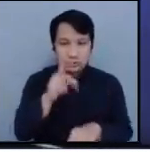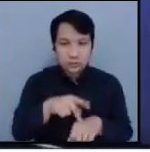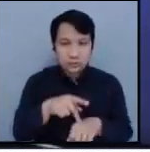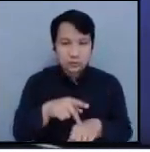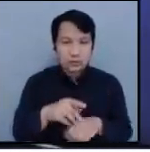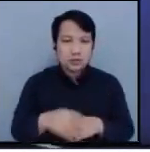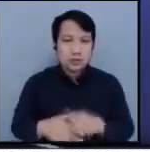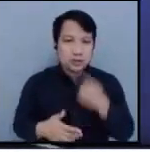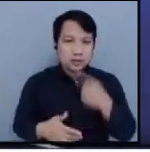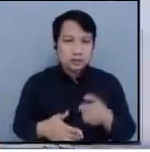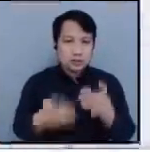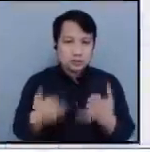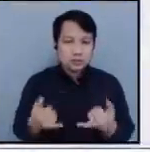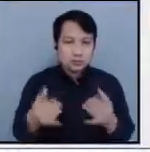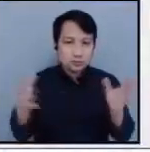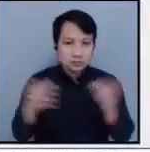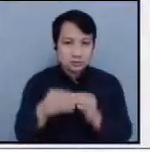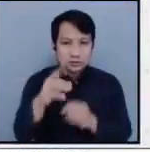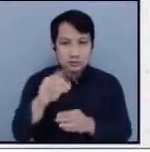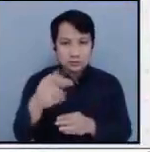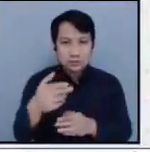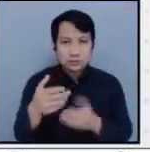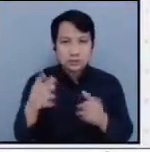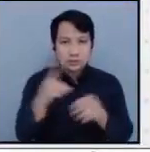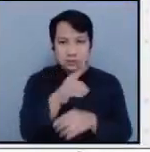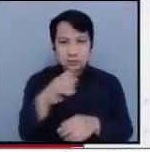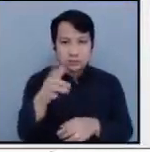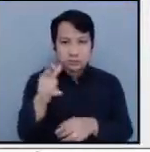Department of Health o DOH, nasa